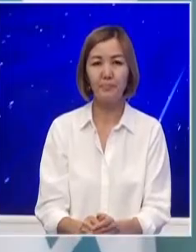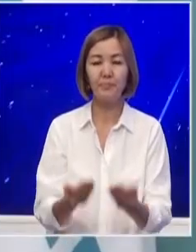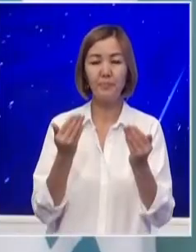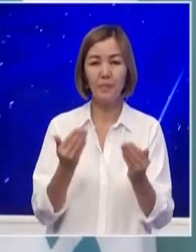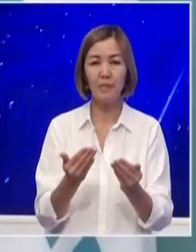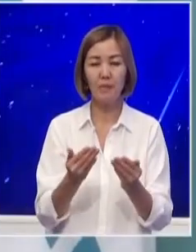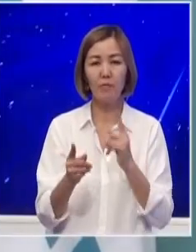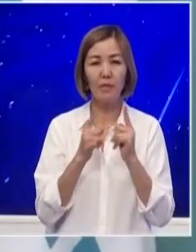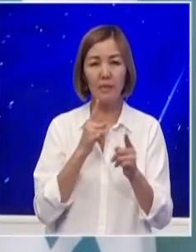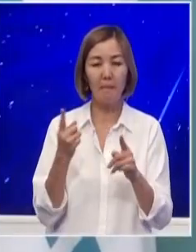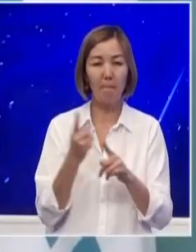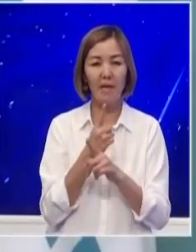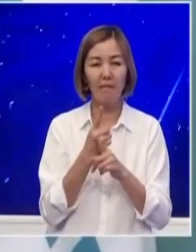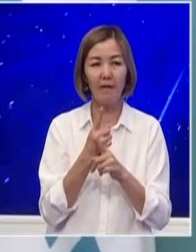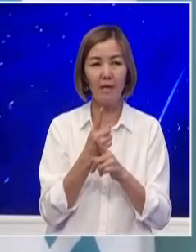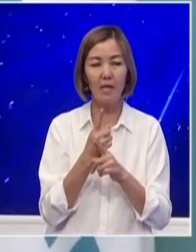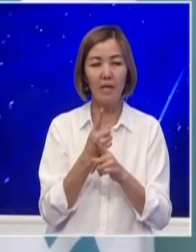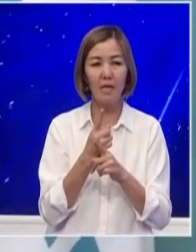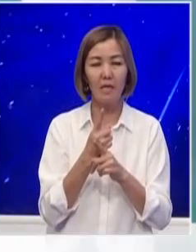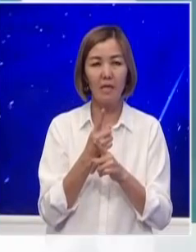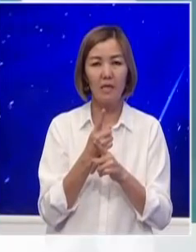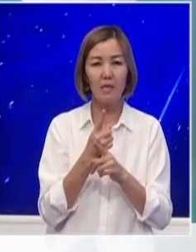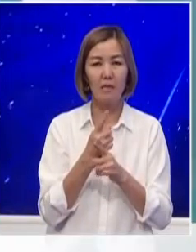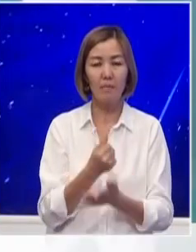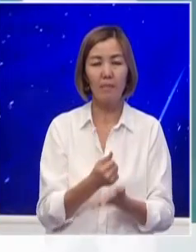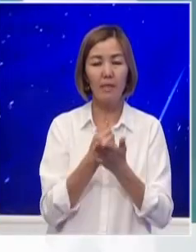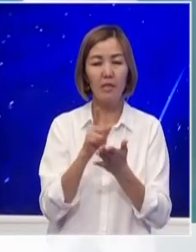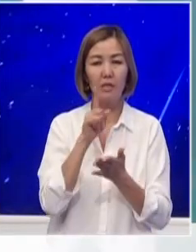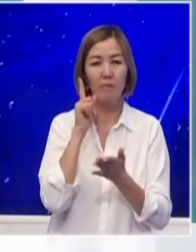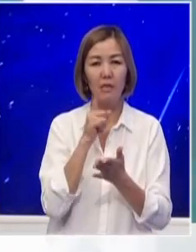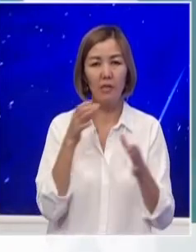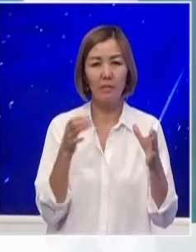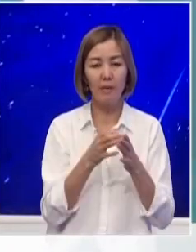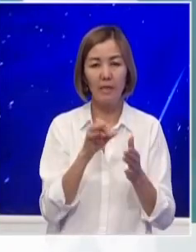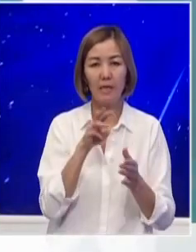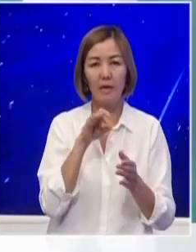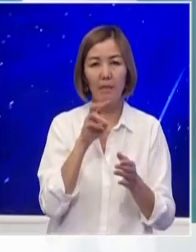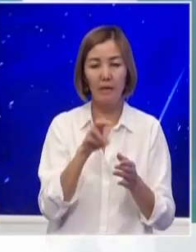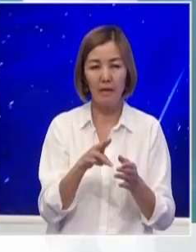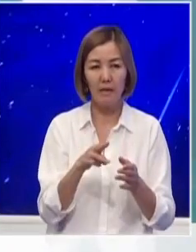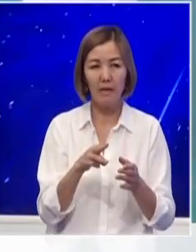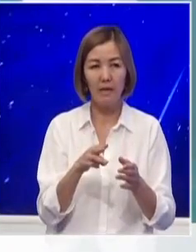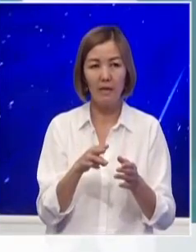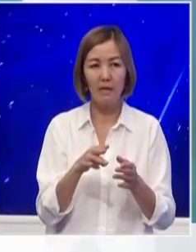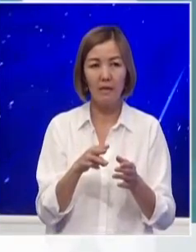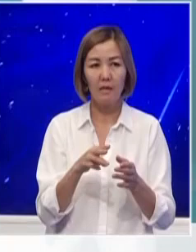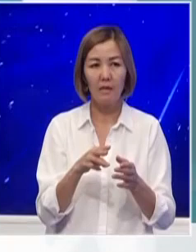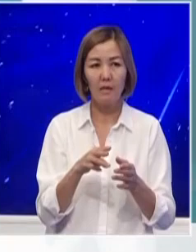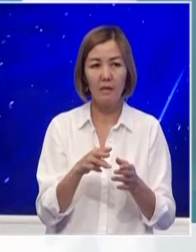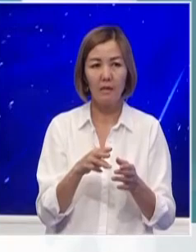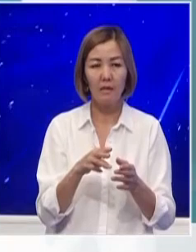Сегодня у нас состоялось первое заседание Совета по поддержке молодежи при партии «Аманат». Данный совет